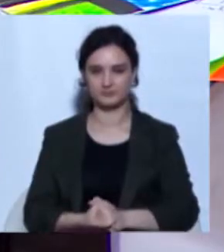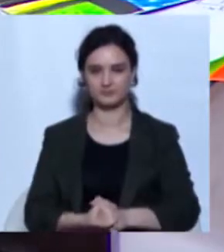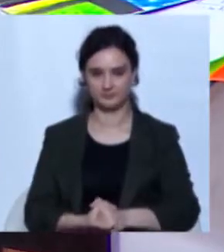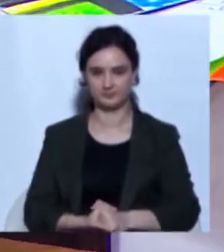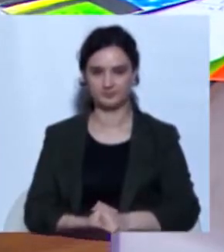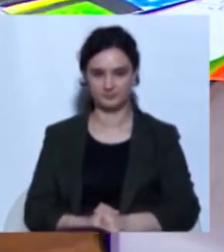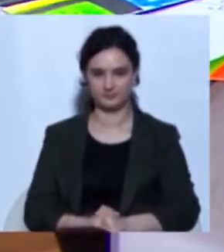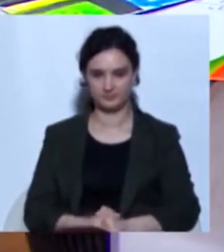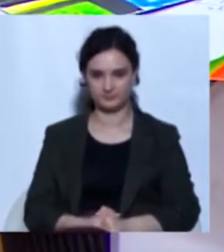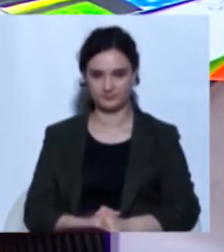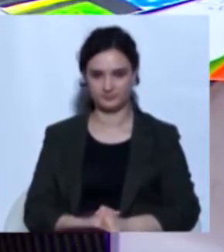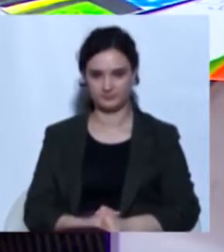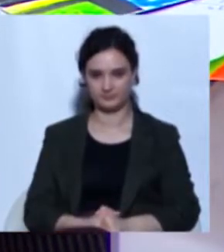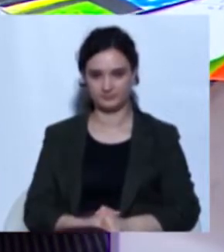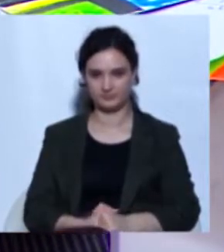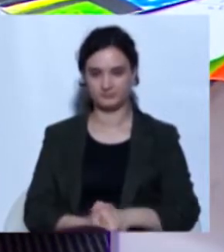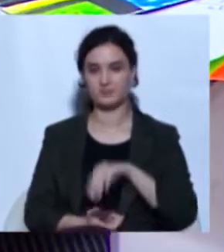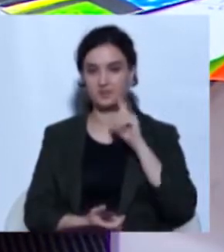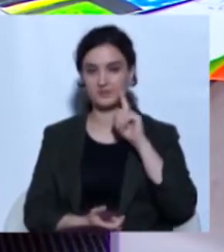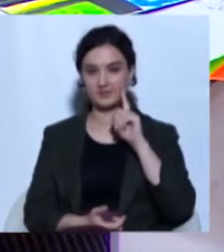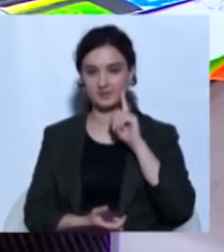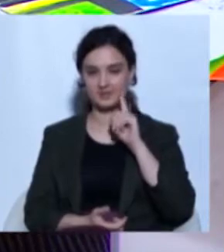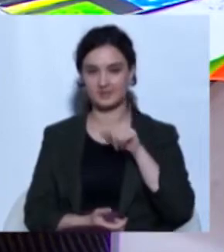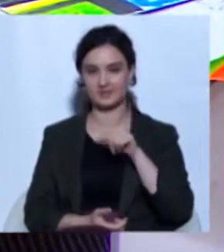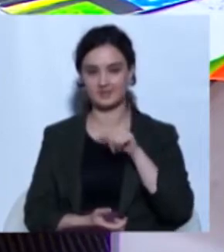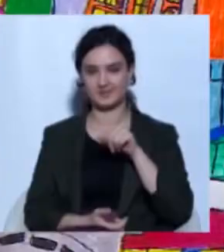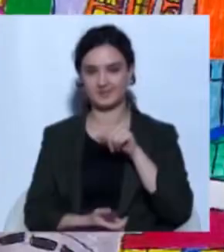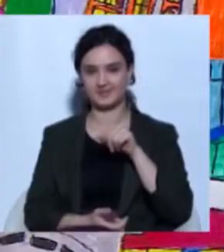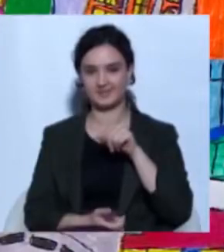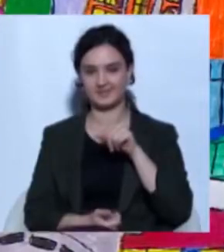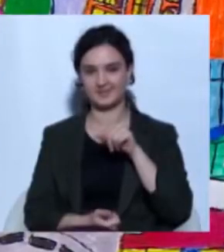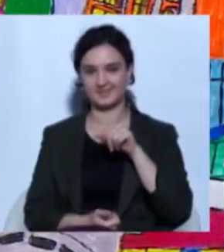ხო? მწვანეს რაზე ვდებთ? რაღაცა